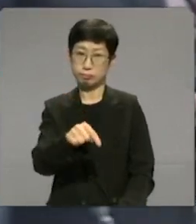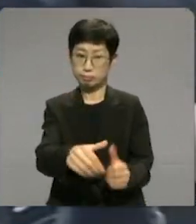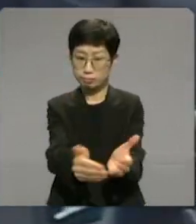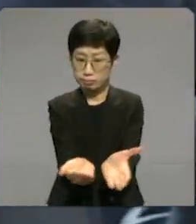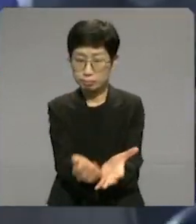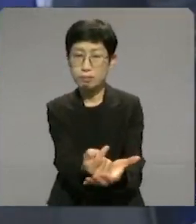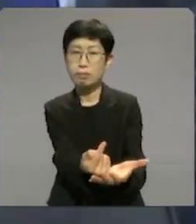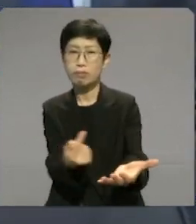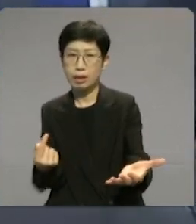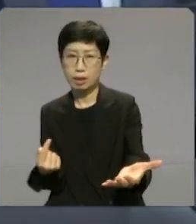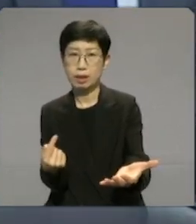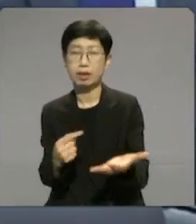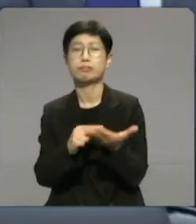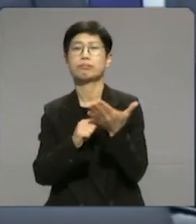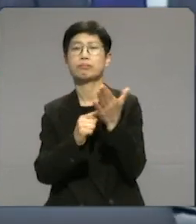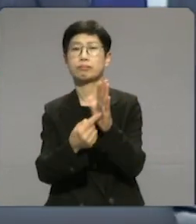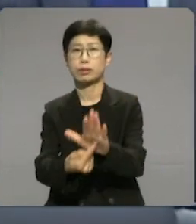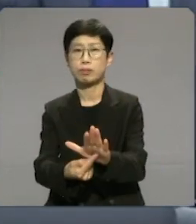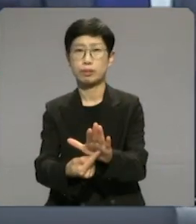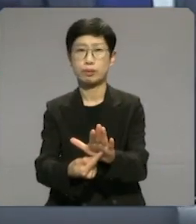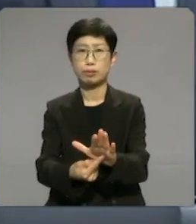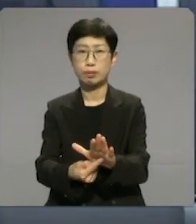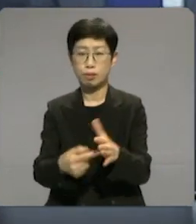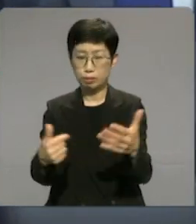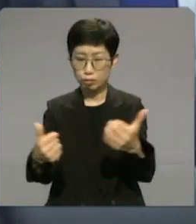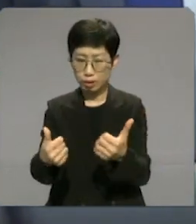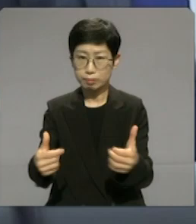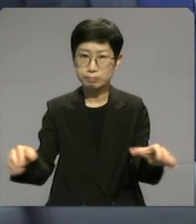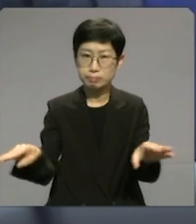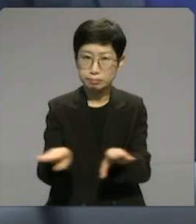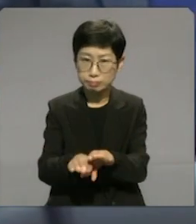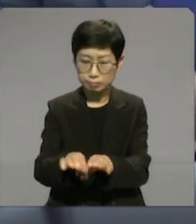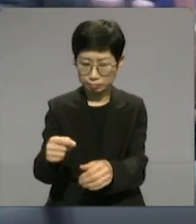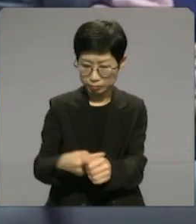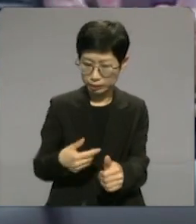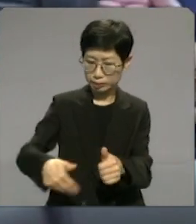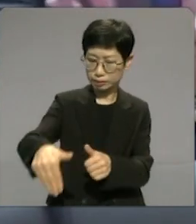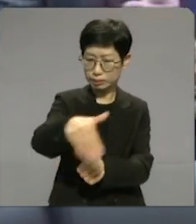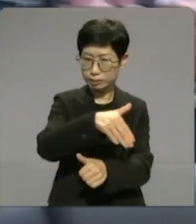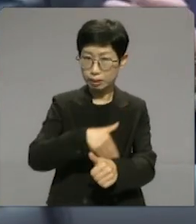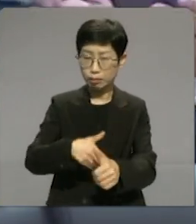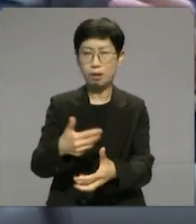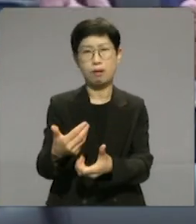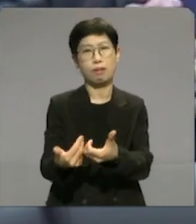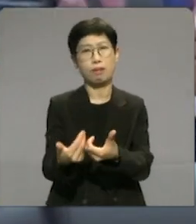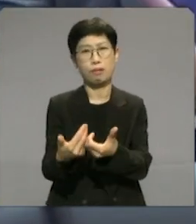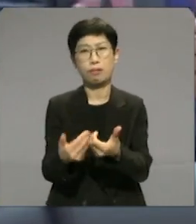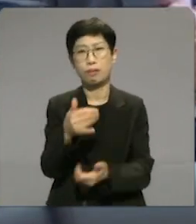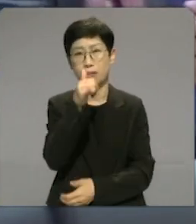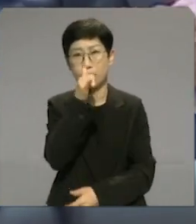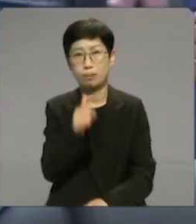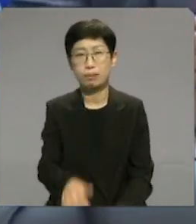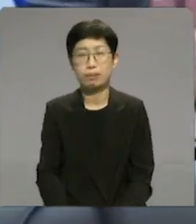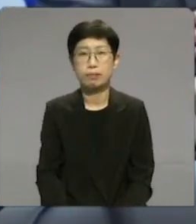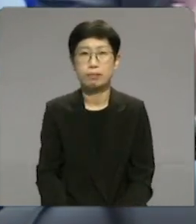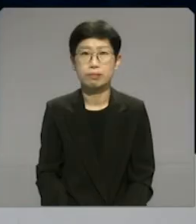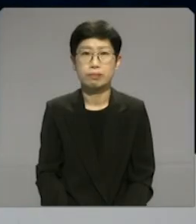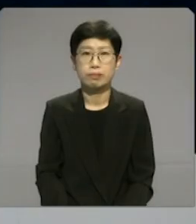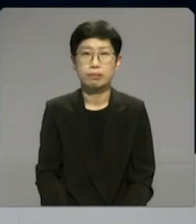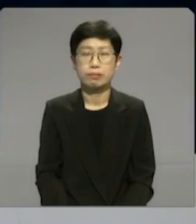메르코스루를 탈퇴하겠다는 입장을 내비치며 정상회의에 불참해 내부 분열 분위기가 형성되고 있습니다.